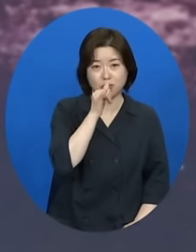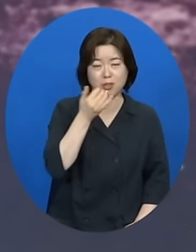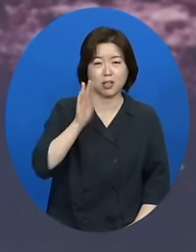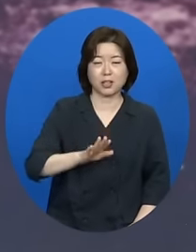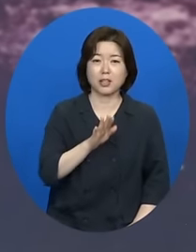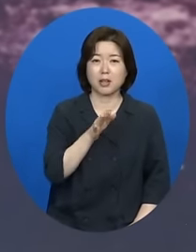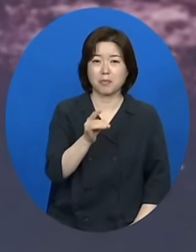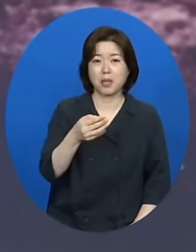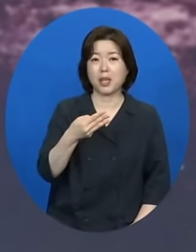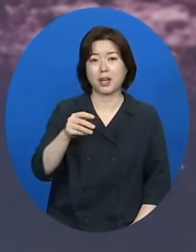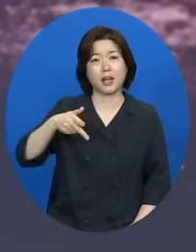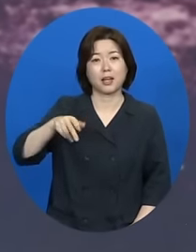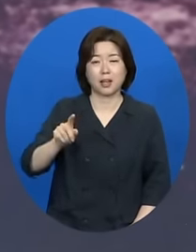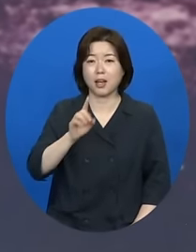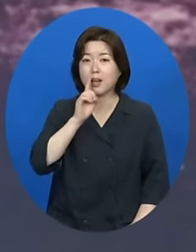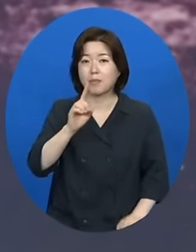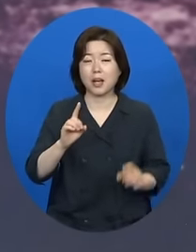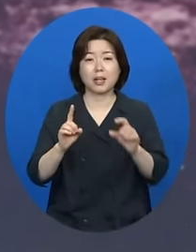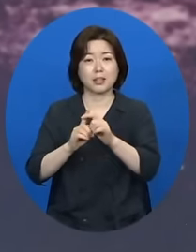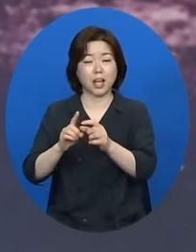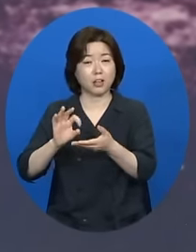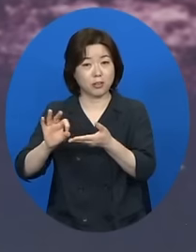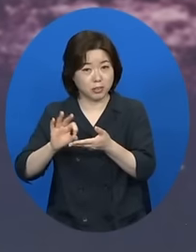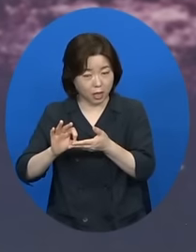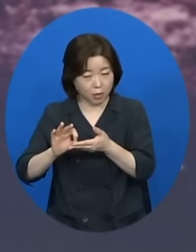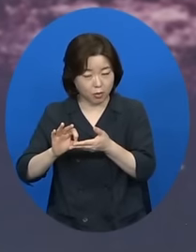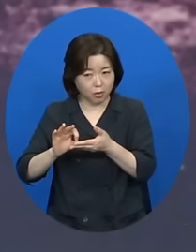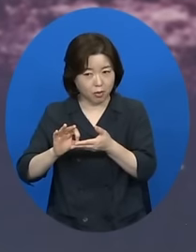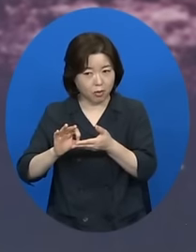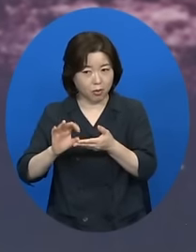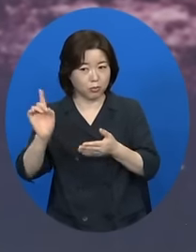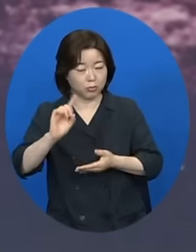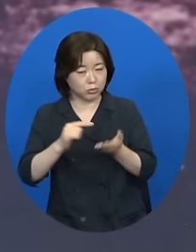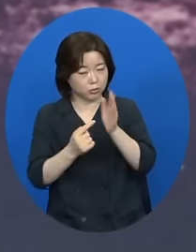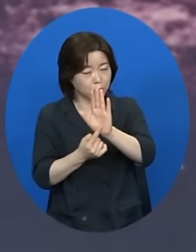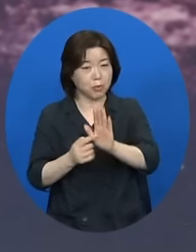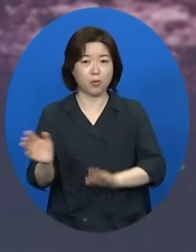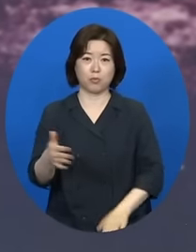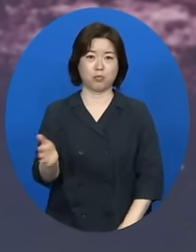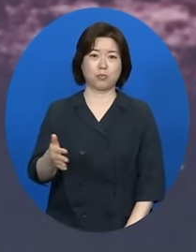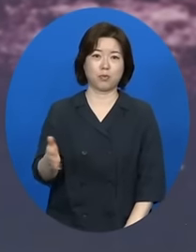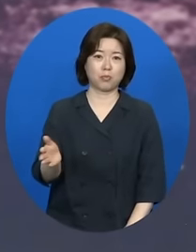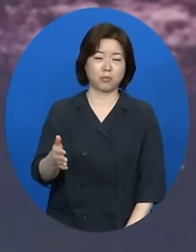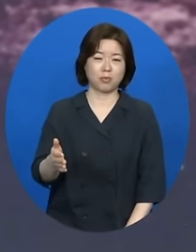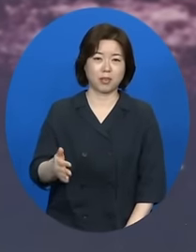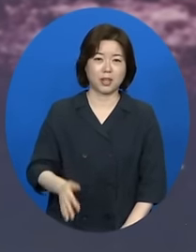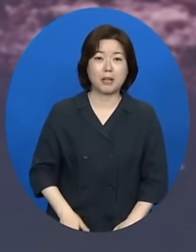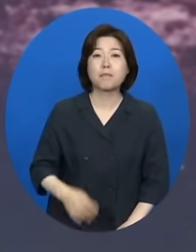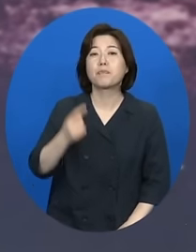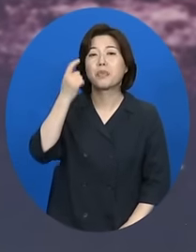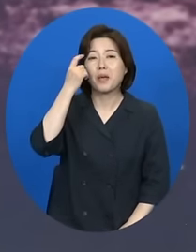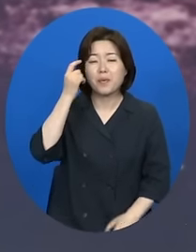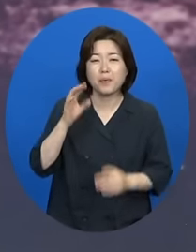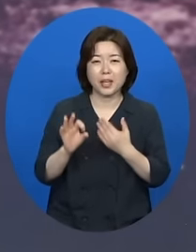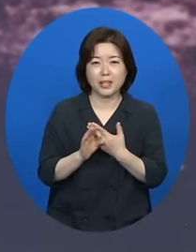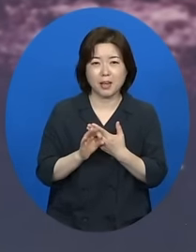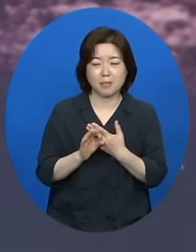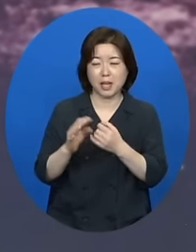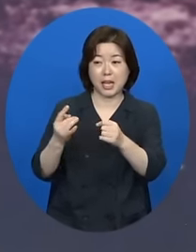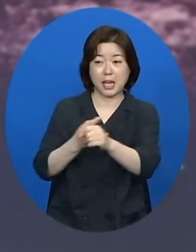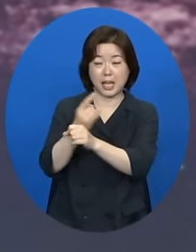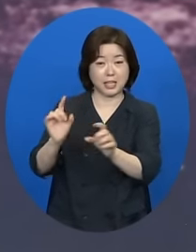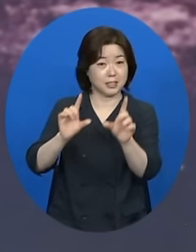베라카라는 말을 듣고 거기에 대해서 어떤 반응을 보이지는 않습니다. 왜냐하면 그의 삶에도